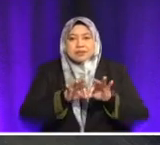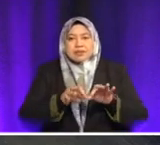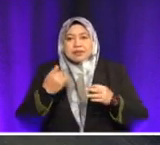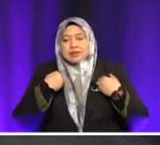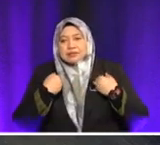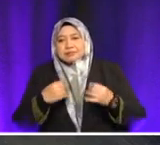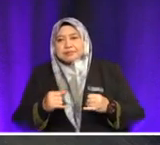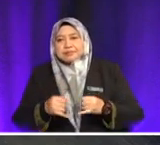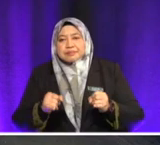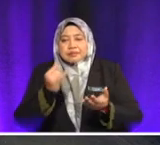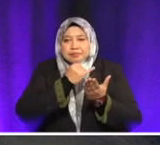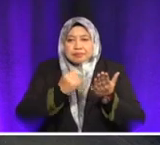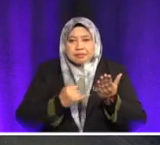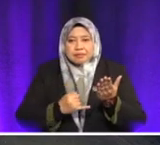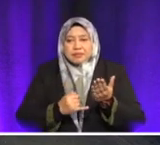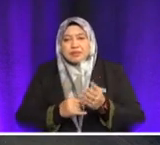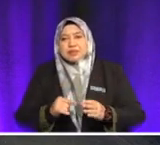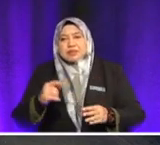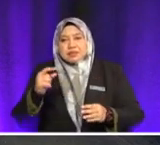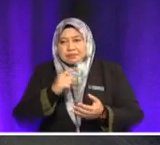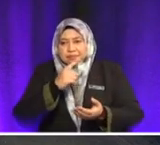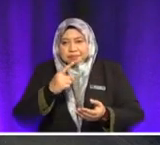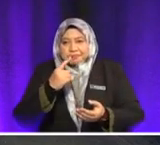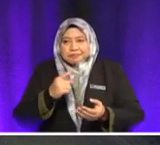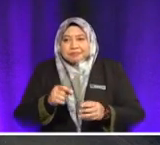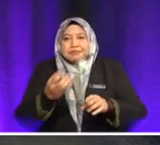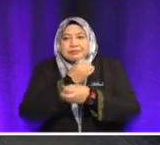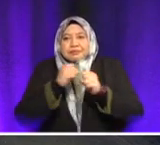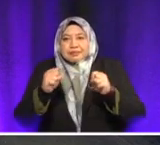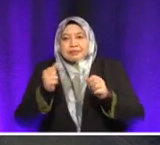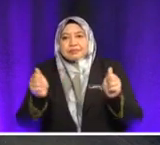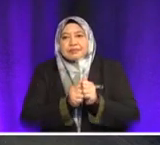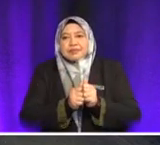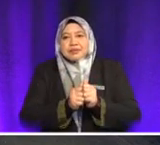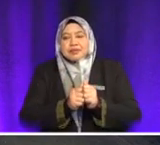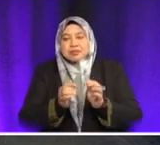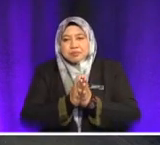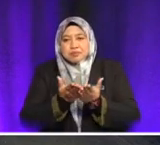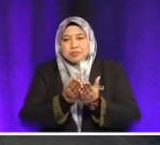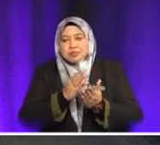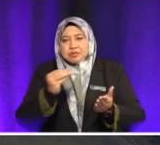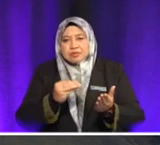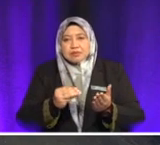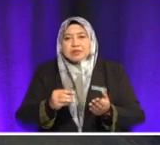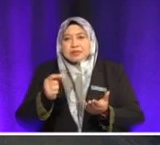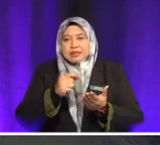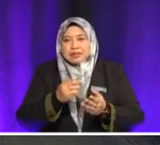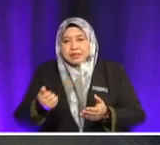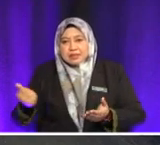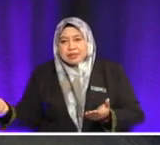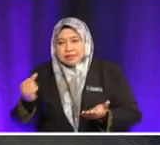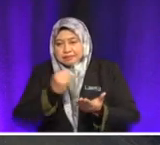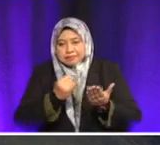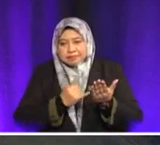Oke kawan-kawan dekat rumah siap sedia dengan buku nota anda jangan ke lukis Anda kerani kita akan belajar untuk buat